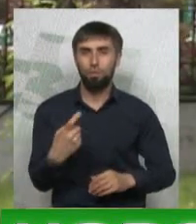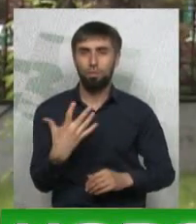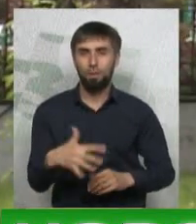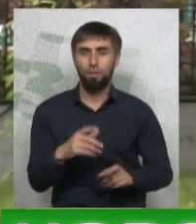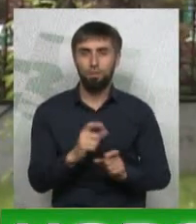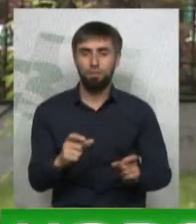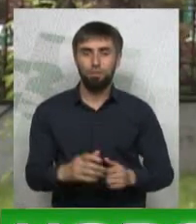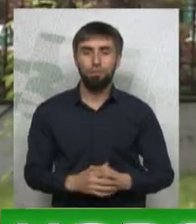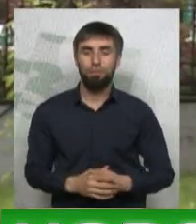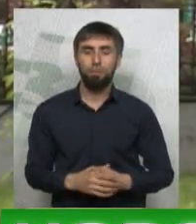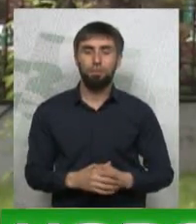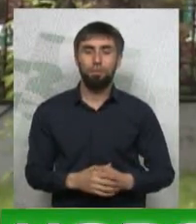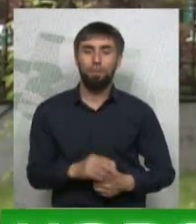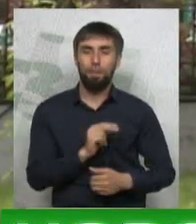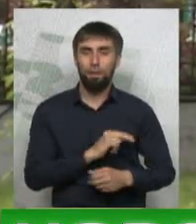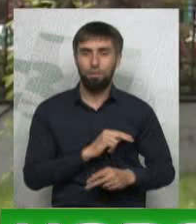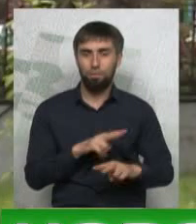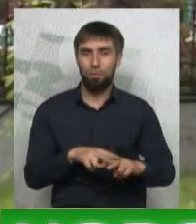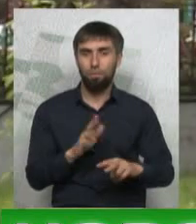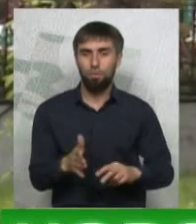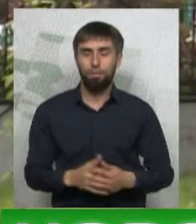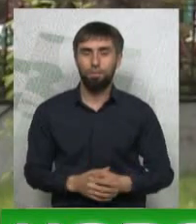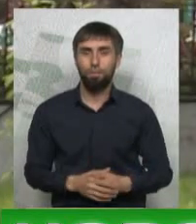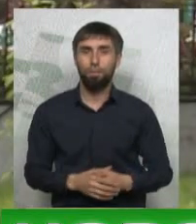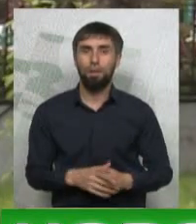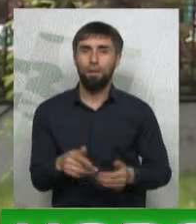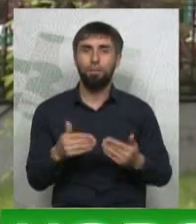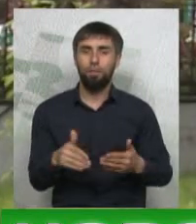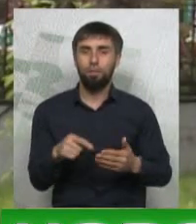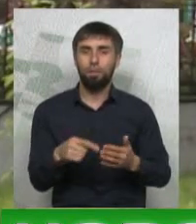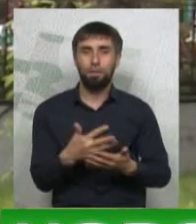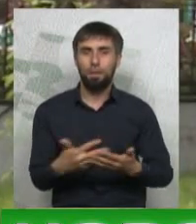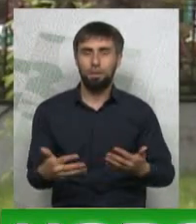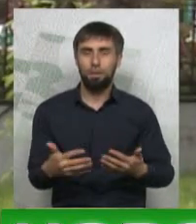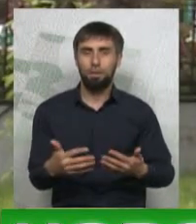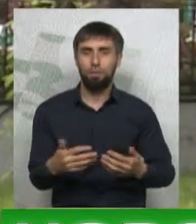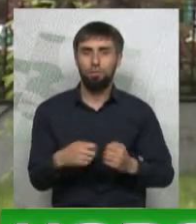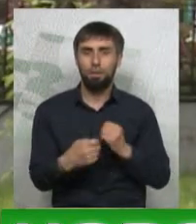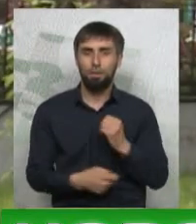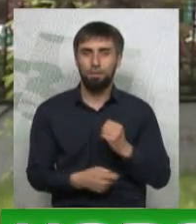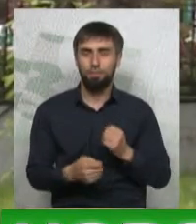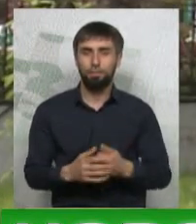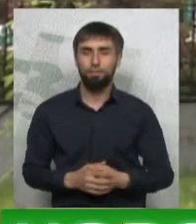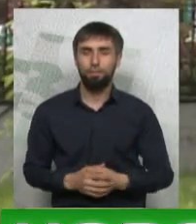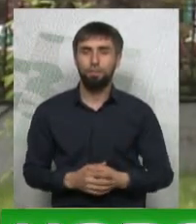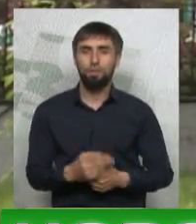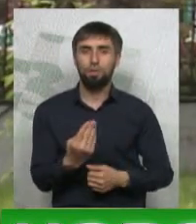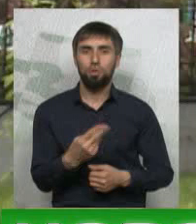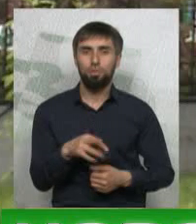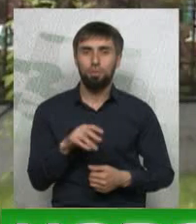человек, я имею в виду рабочие. Выпуск продукции, начиная от